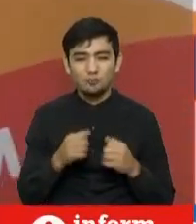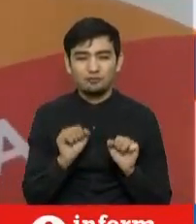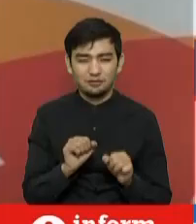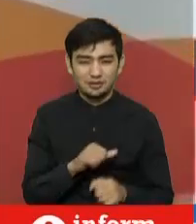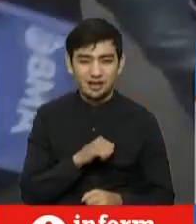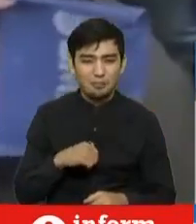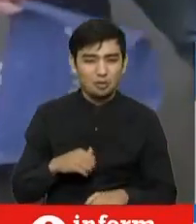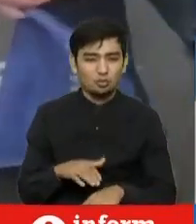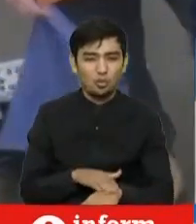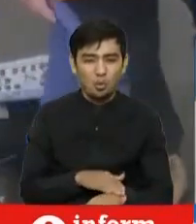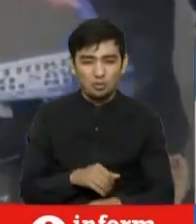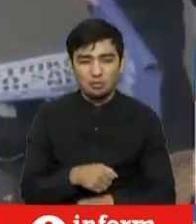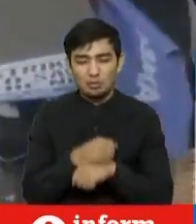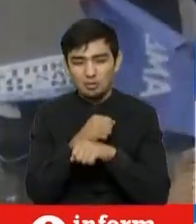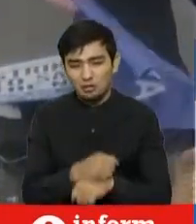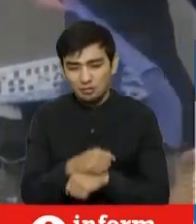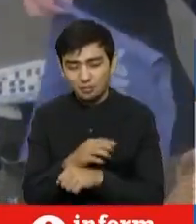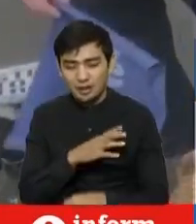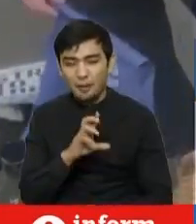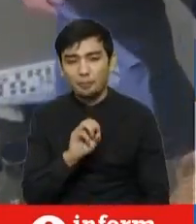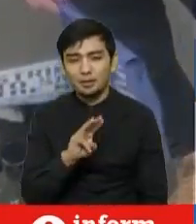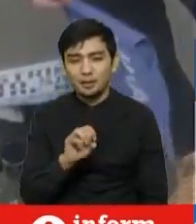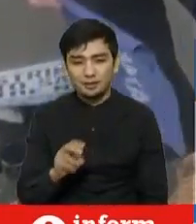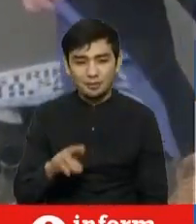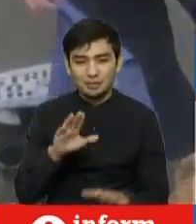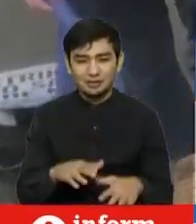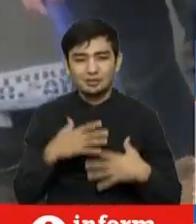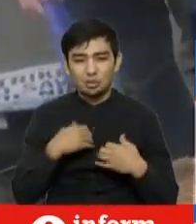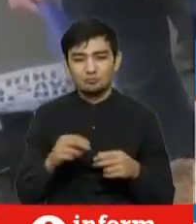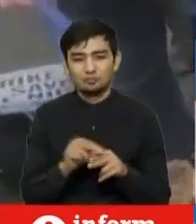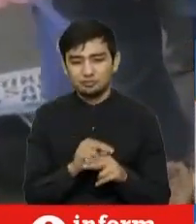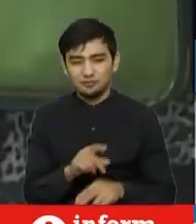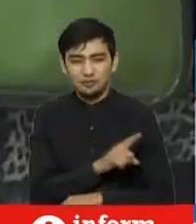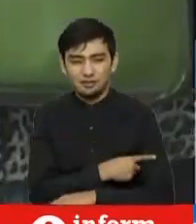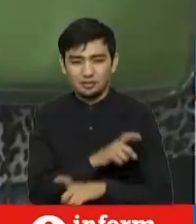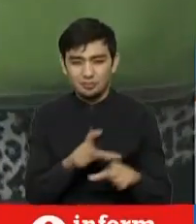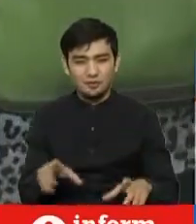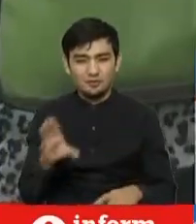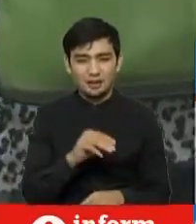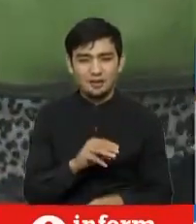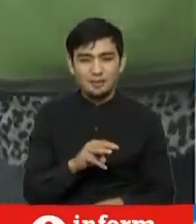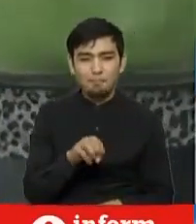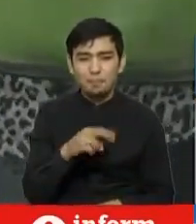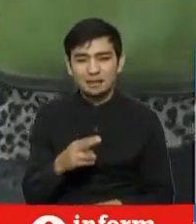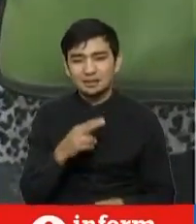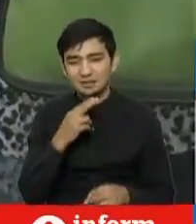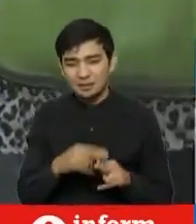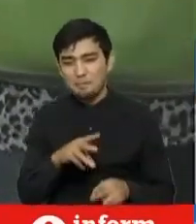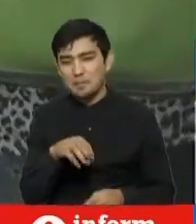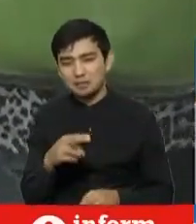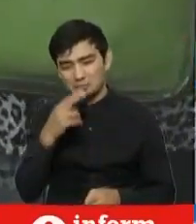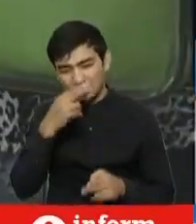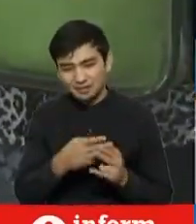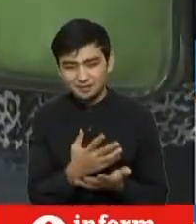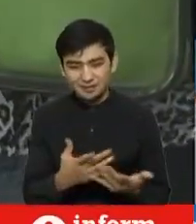ең ұзақ ереуіл. Айта кетейік, британдық денсаулық сақтау қызметінің тең жартысын кіші сандағы дәрігерлер құрайды. Олар 10 жылға